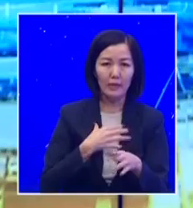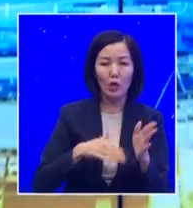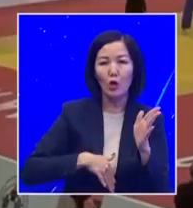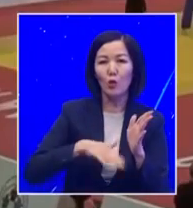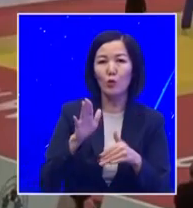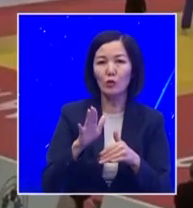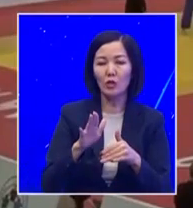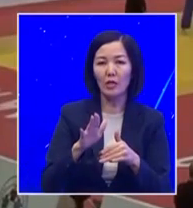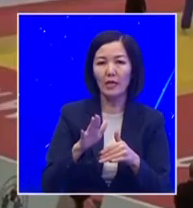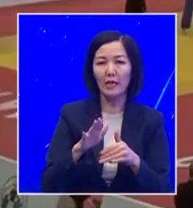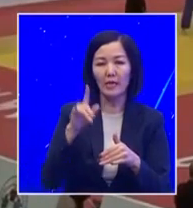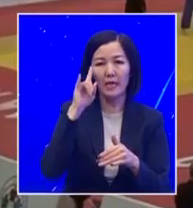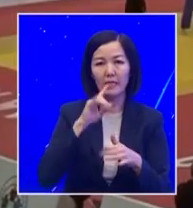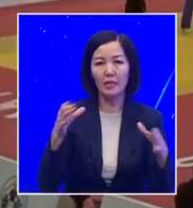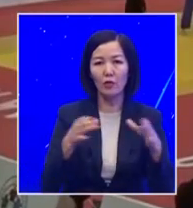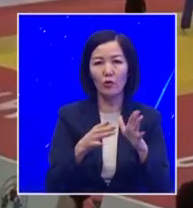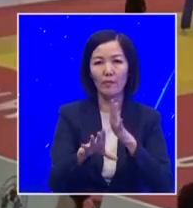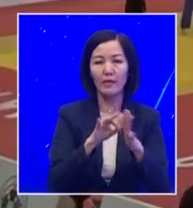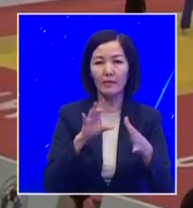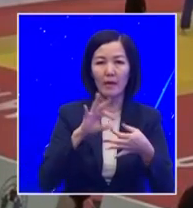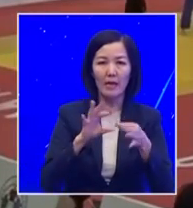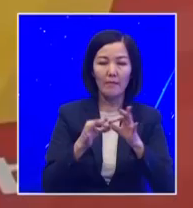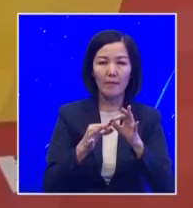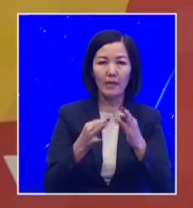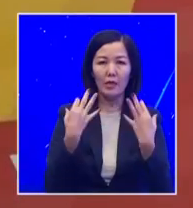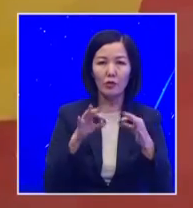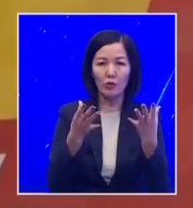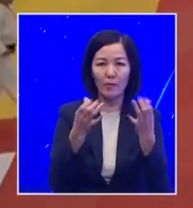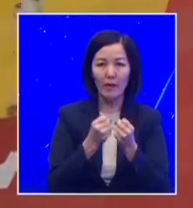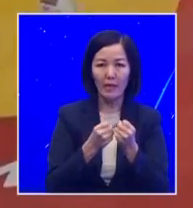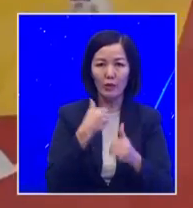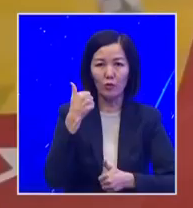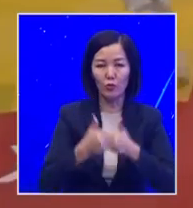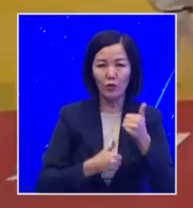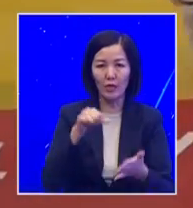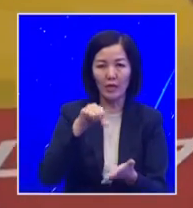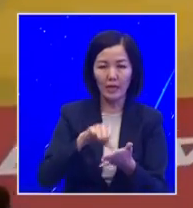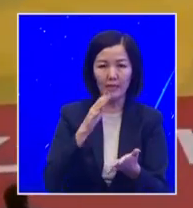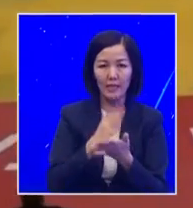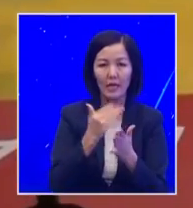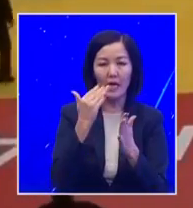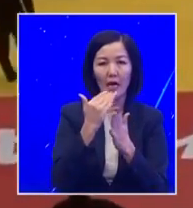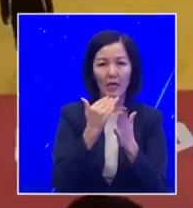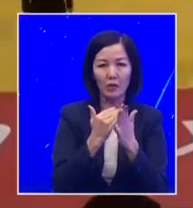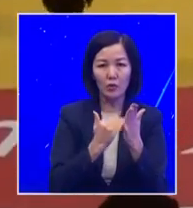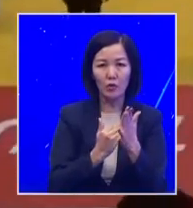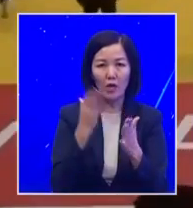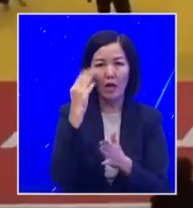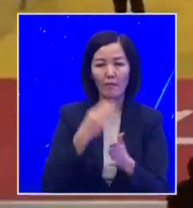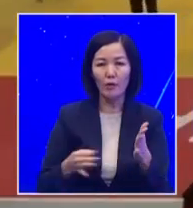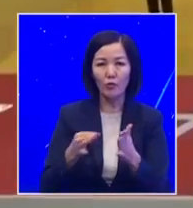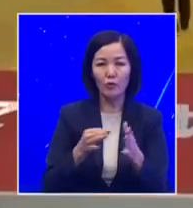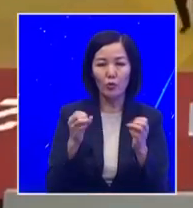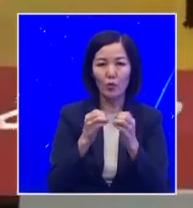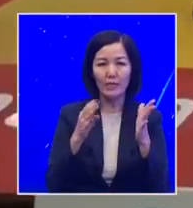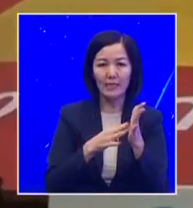Үздік шыққандар ел құрамасына алынып, олимпиадаға жолдама беретін лицензиялық турнирлерде бақ сынайды. Қатысушылар тізімінде Алматы облысының